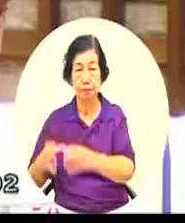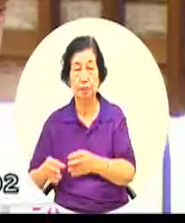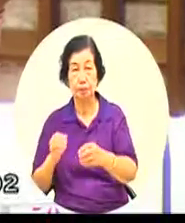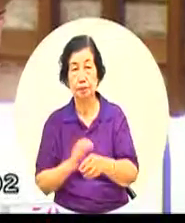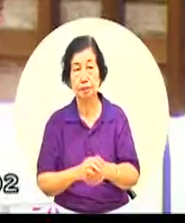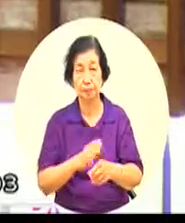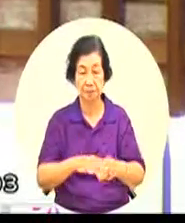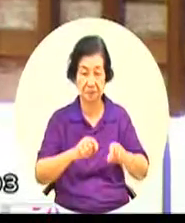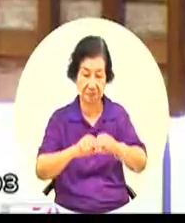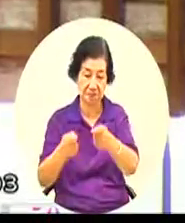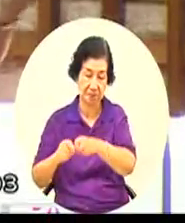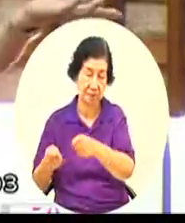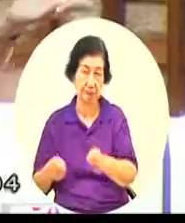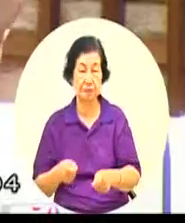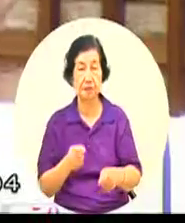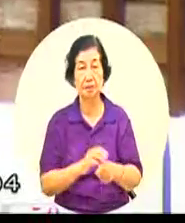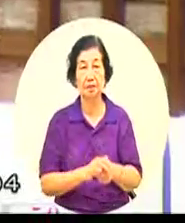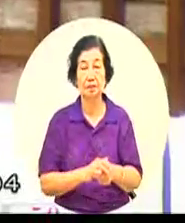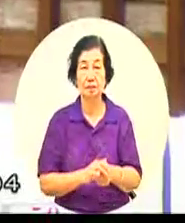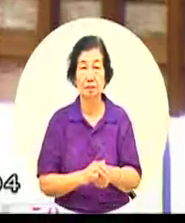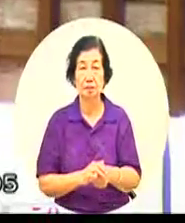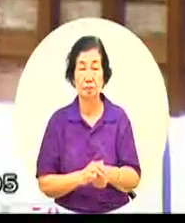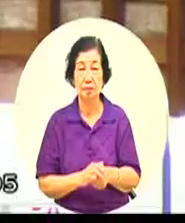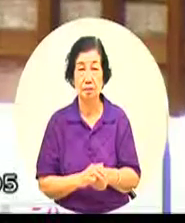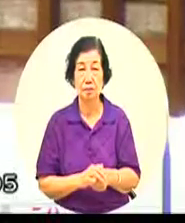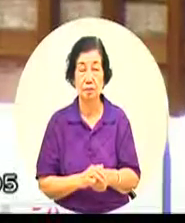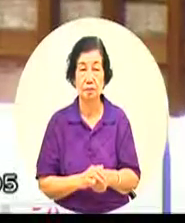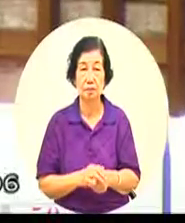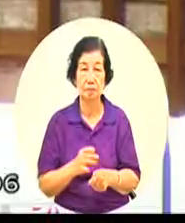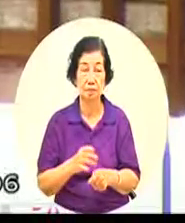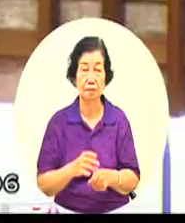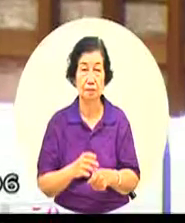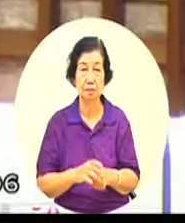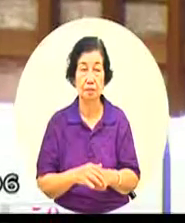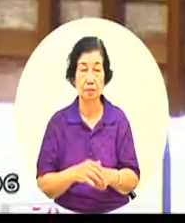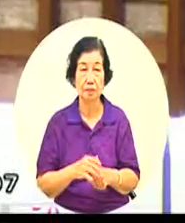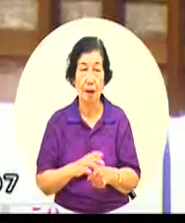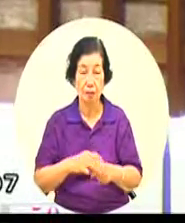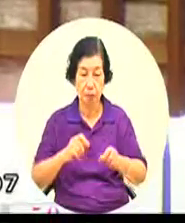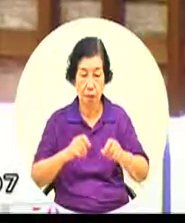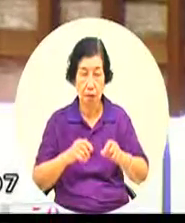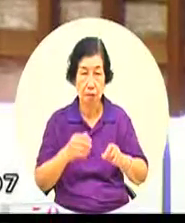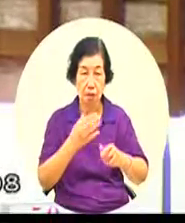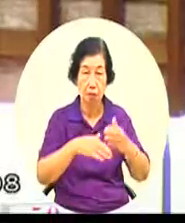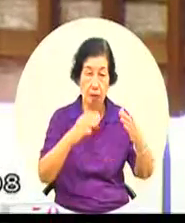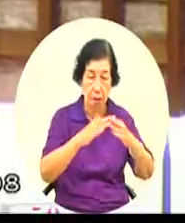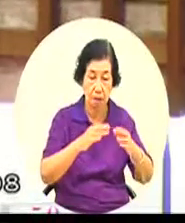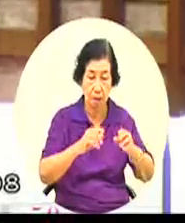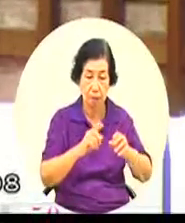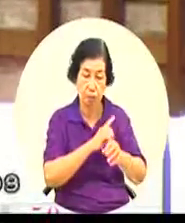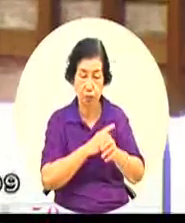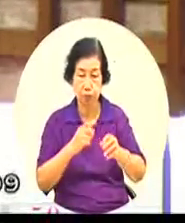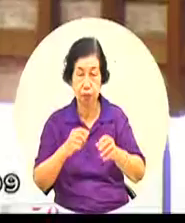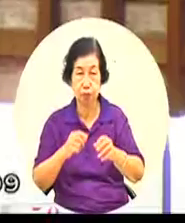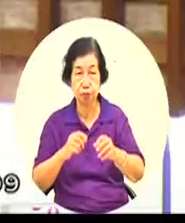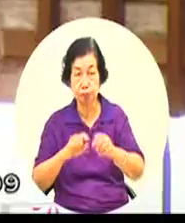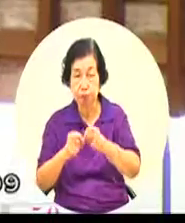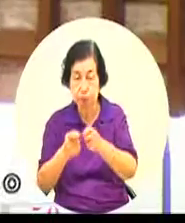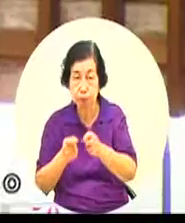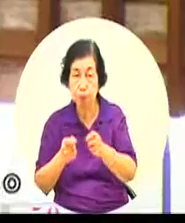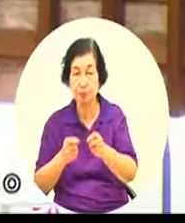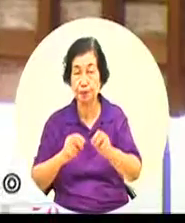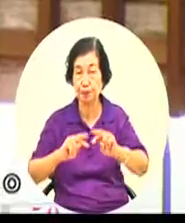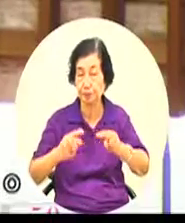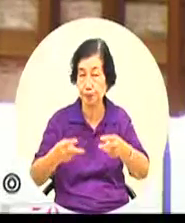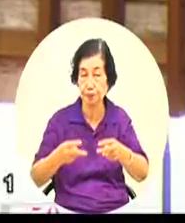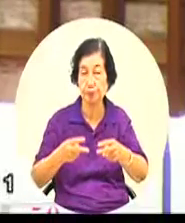拢派去啊，啊学校啊，你叫学校，他没有办法去那个来，一定要靠教育局啦。好啊，所以我唔盲讲吼，教育局爱重视，原来